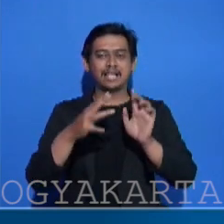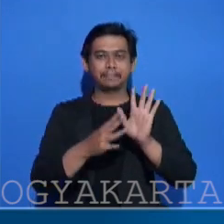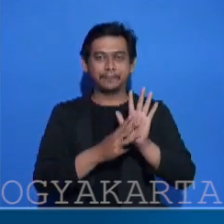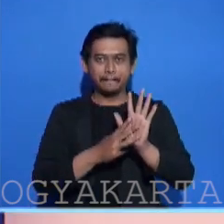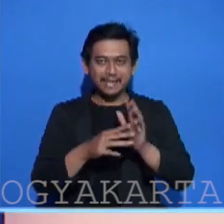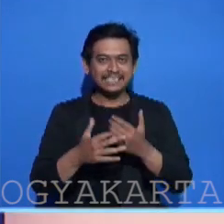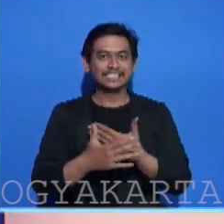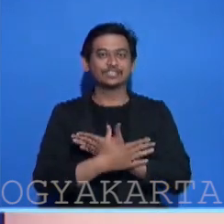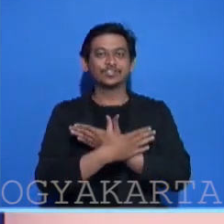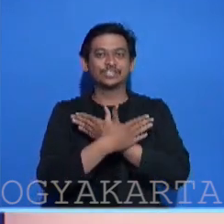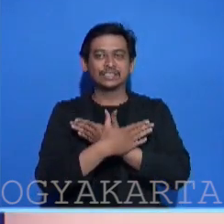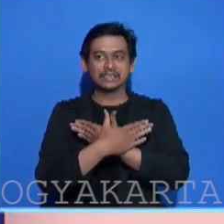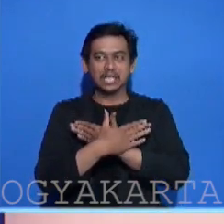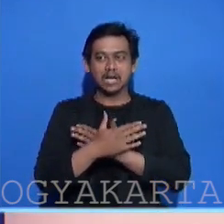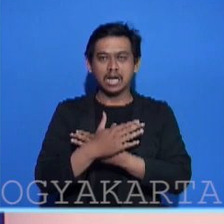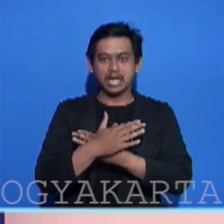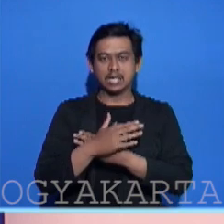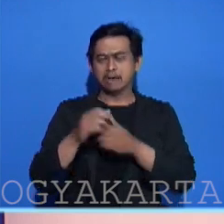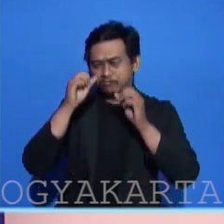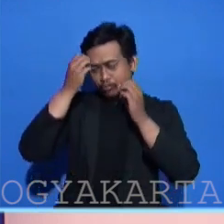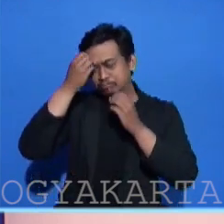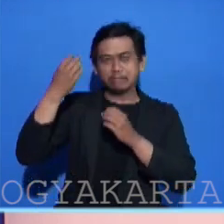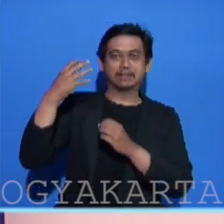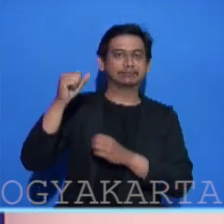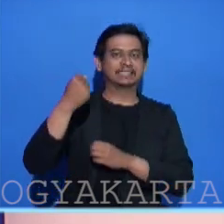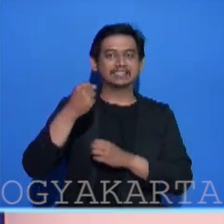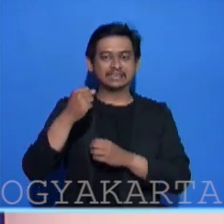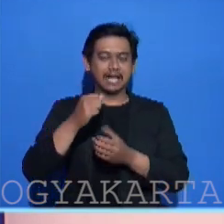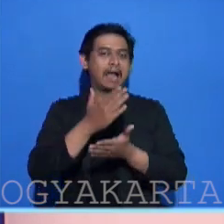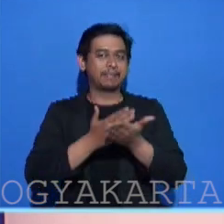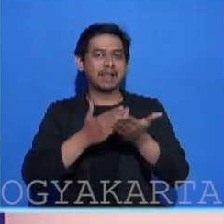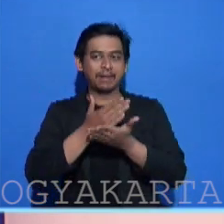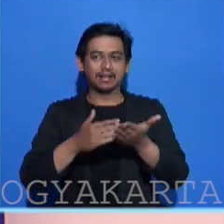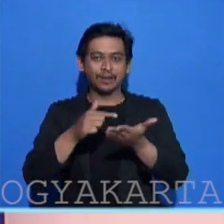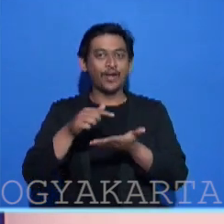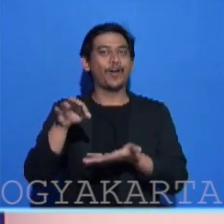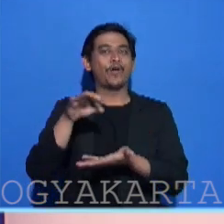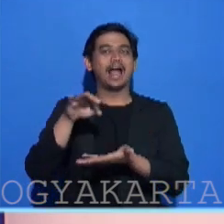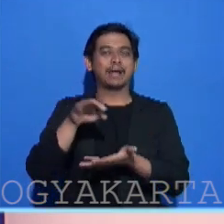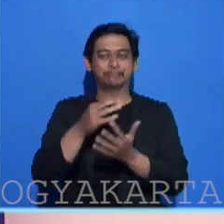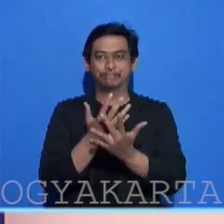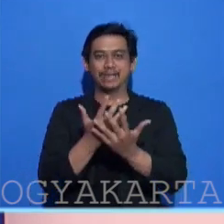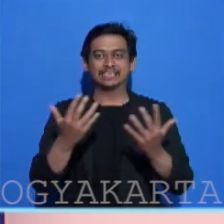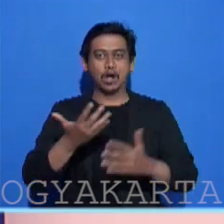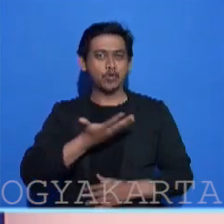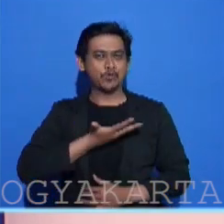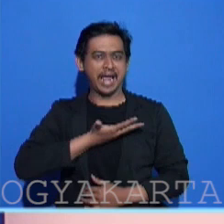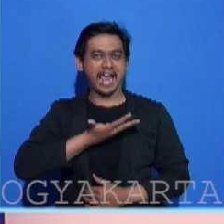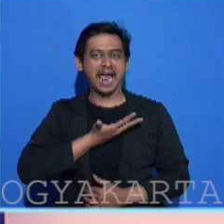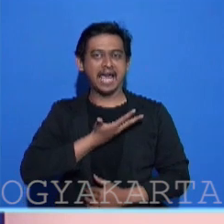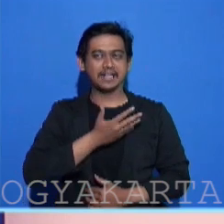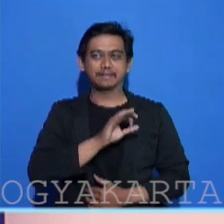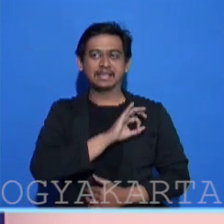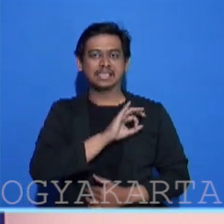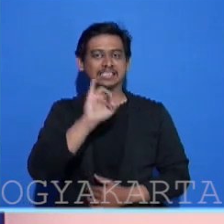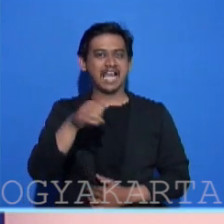dipandang sebelah mata tempe yang satu ini menjadi salah satu oleh-oleh yang digemari masyarakat bahkan menjadi langganan Presiden RI